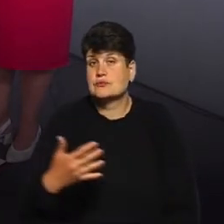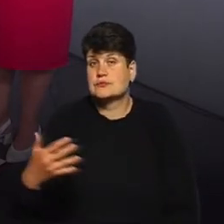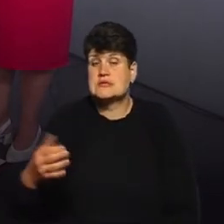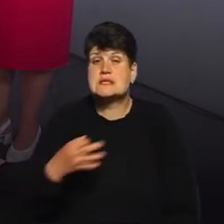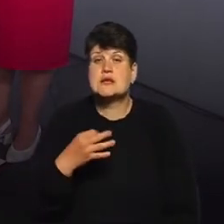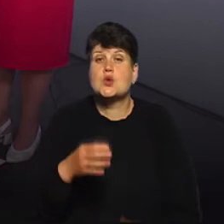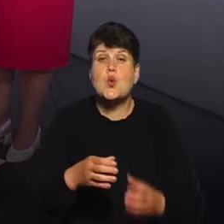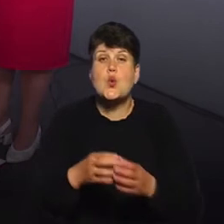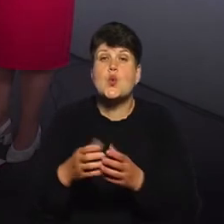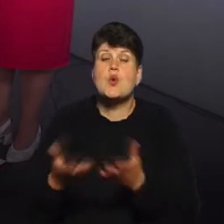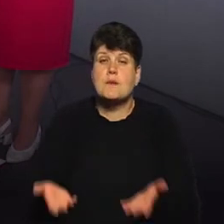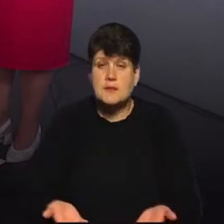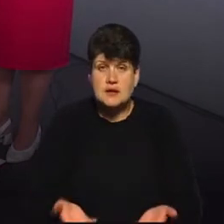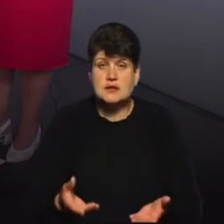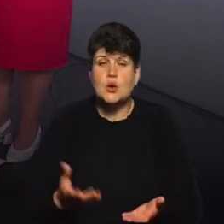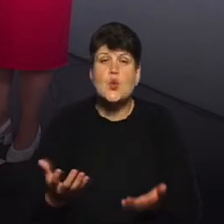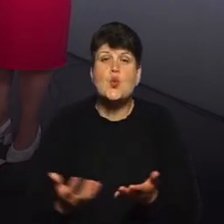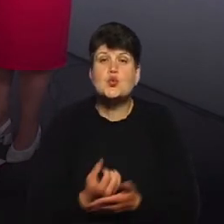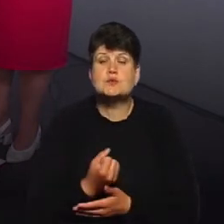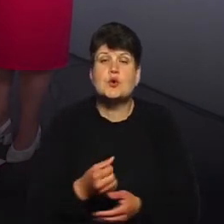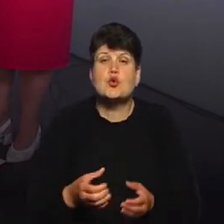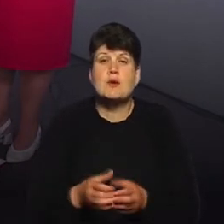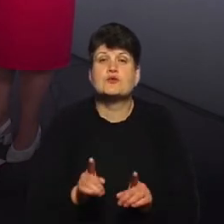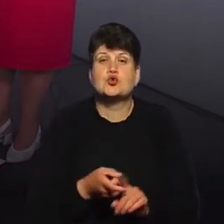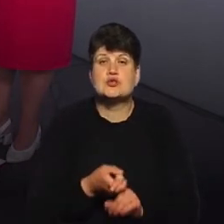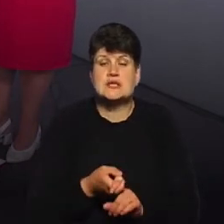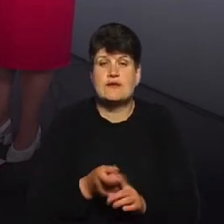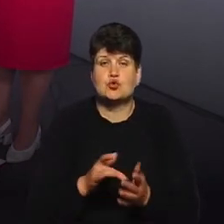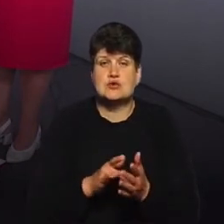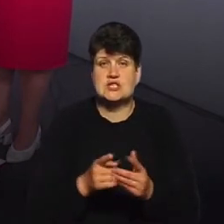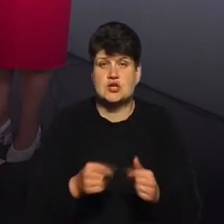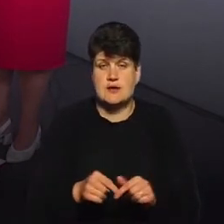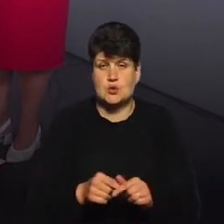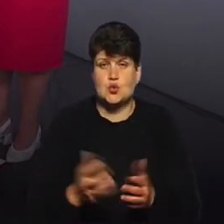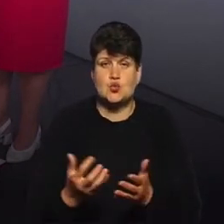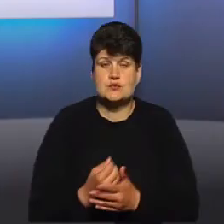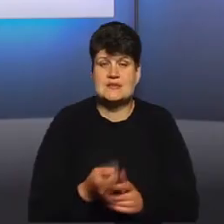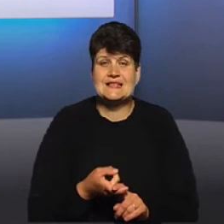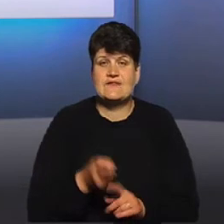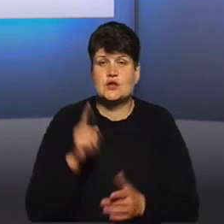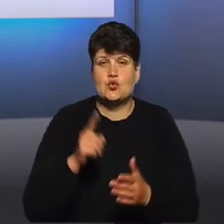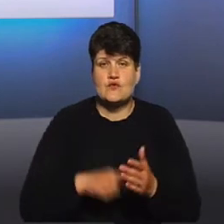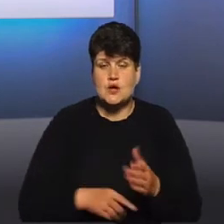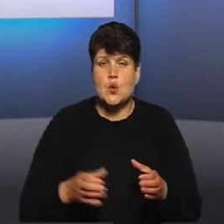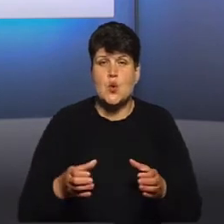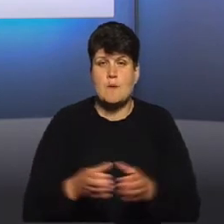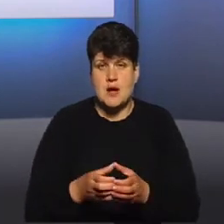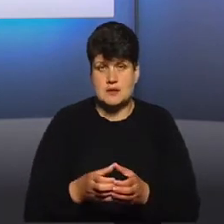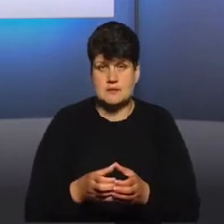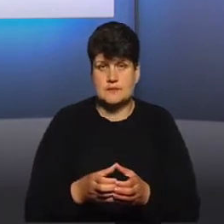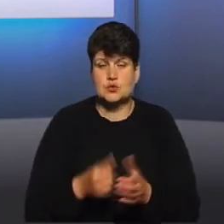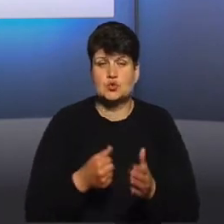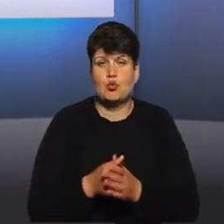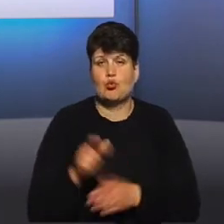взагалі громади в туристичній галузі? Успіх залежить від довіри самої громади до людини, яка буде очолювати